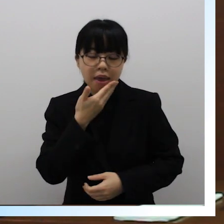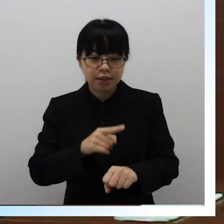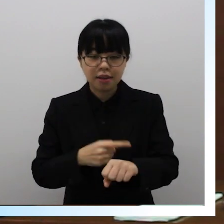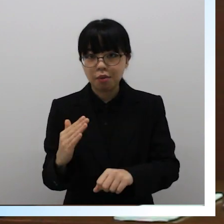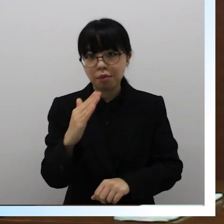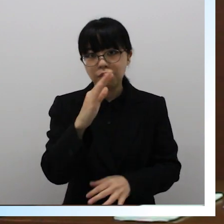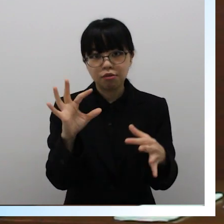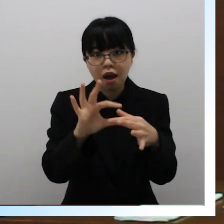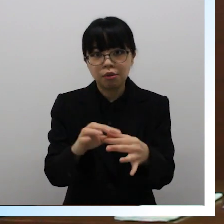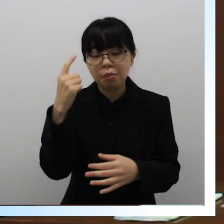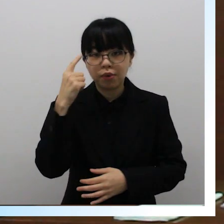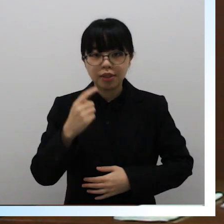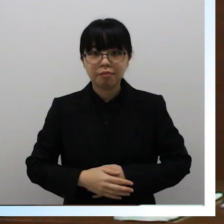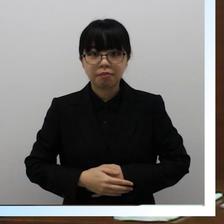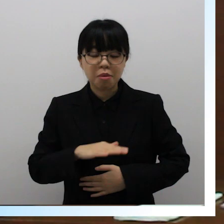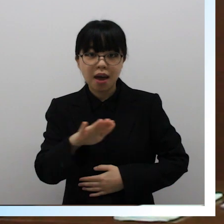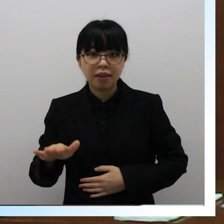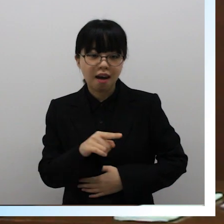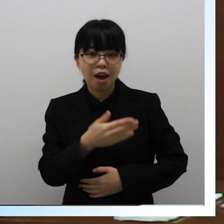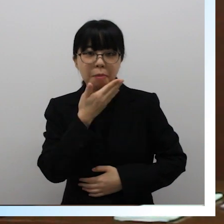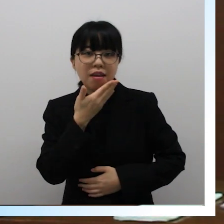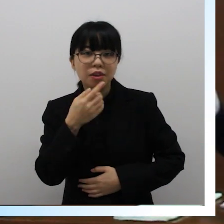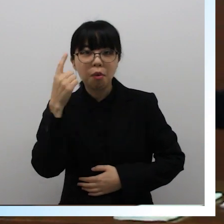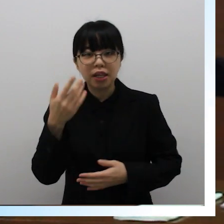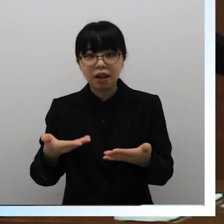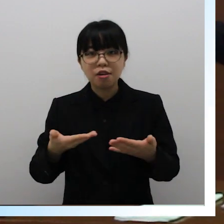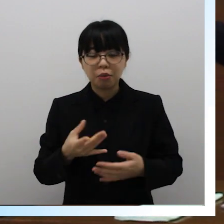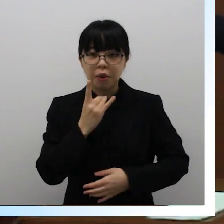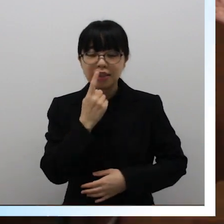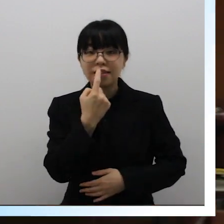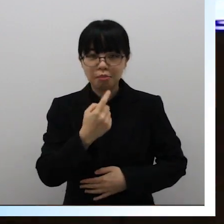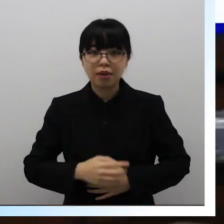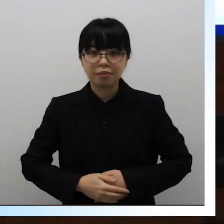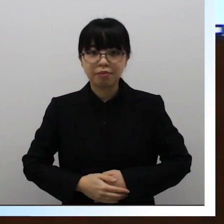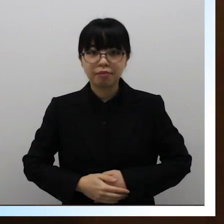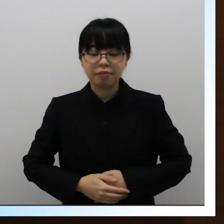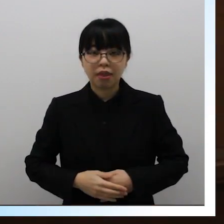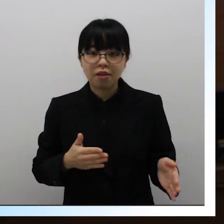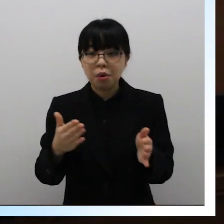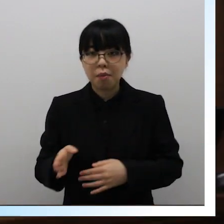それでは実際の画面を利用してシステムをご紹介いたします。画面の方をご覧になってください。どうぞ。